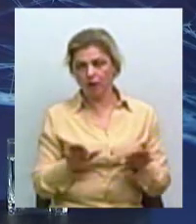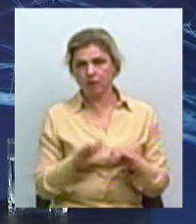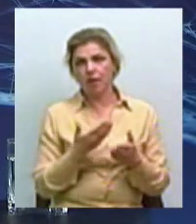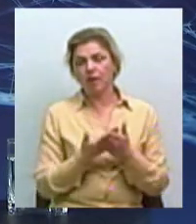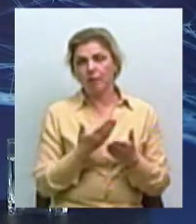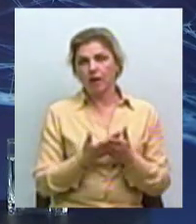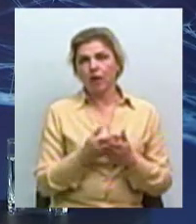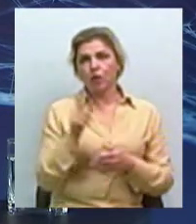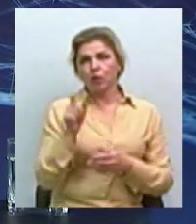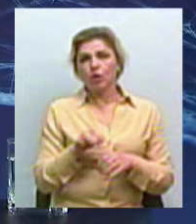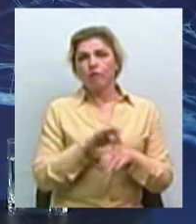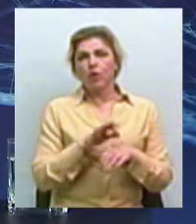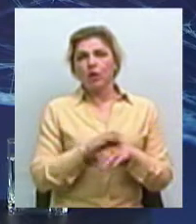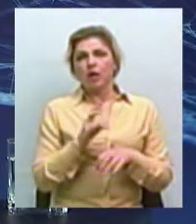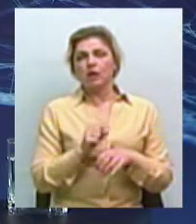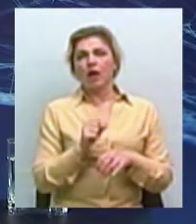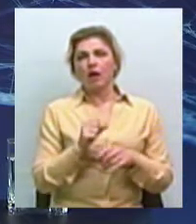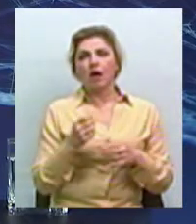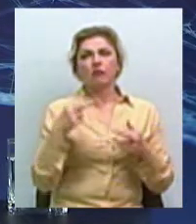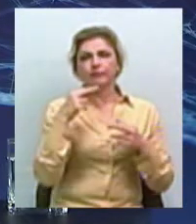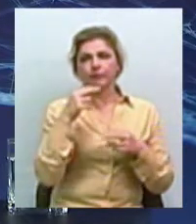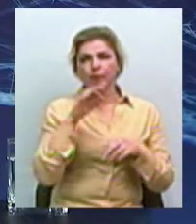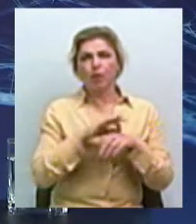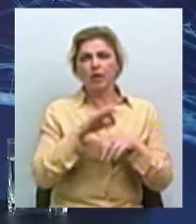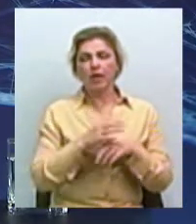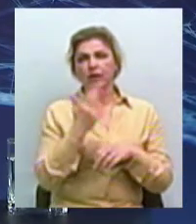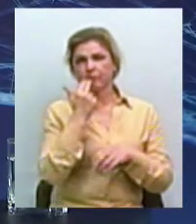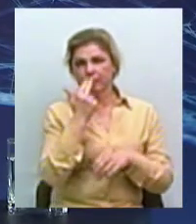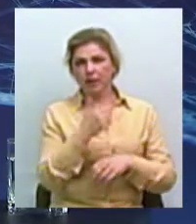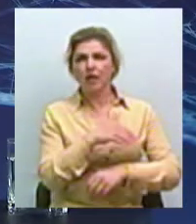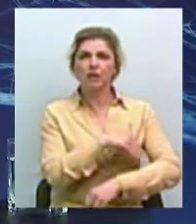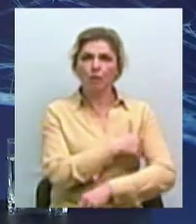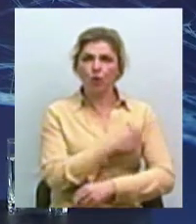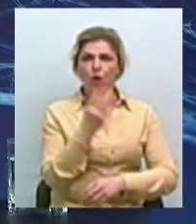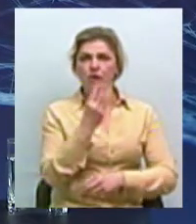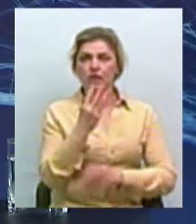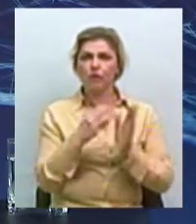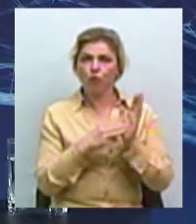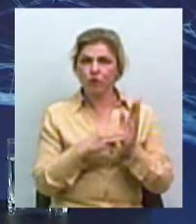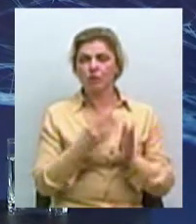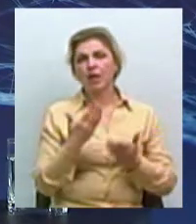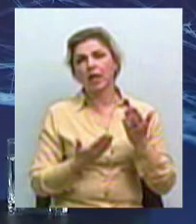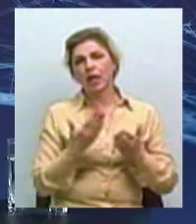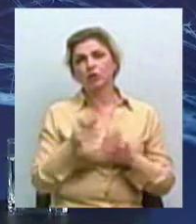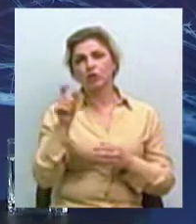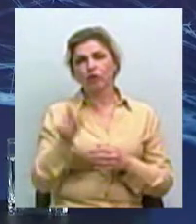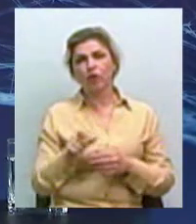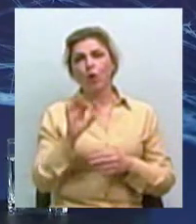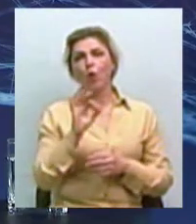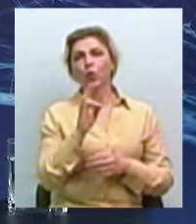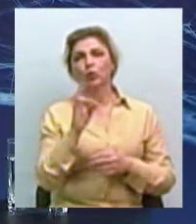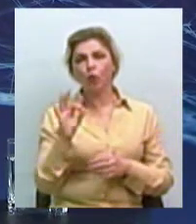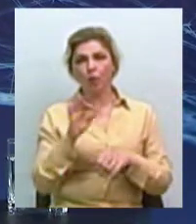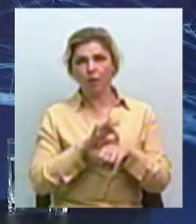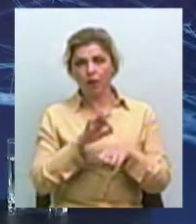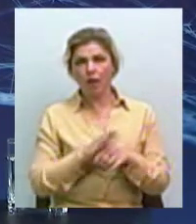є людина хвора на якусь гостру вірусну інфекцію, тобто в неї температура більше 38, або якщо в людини онкологія, вона